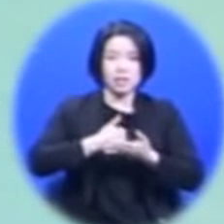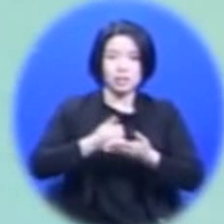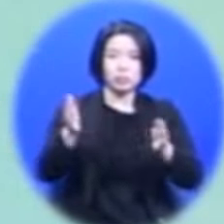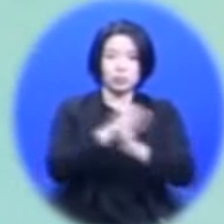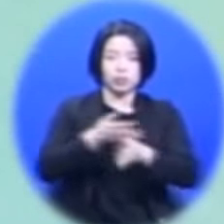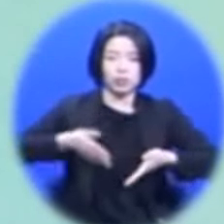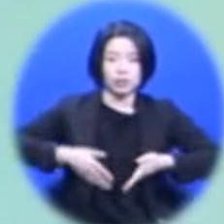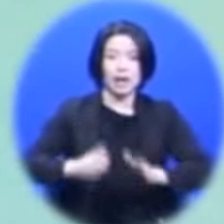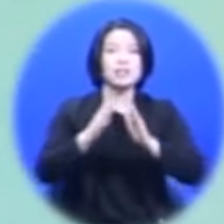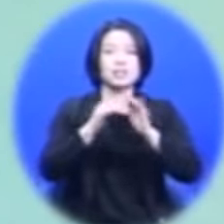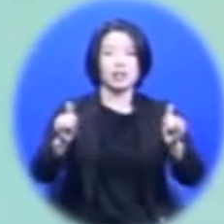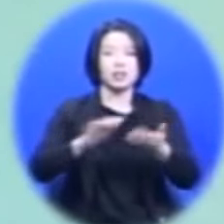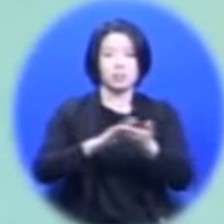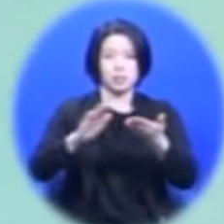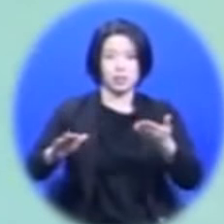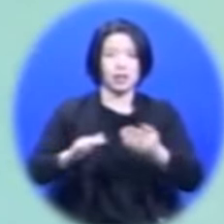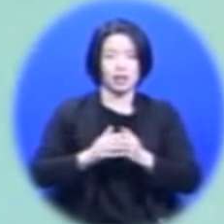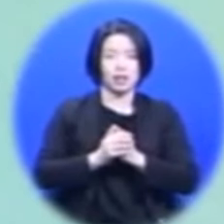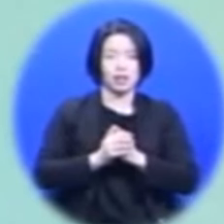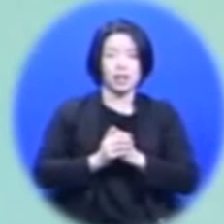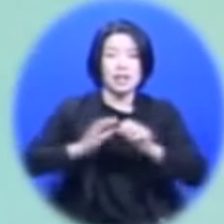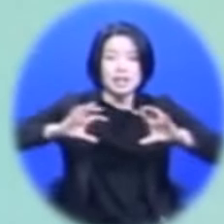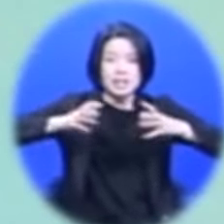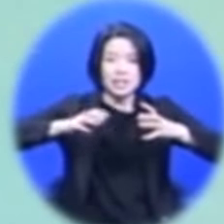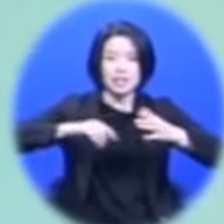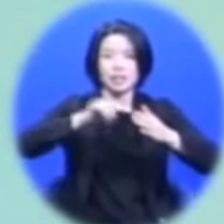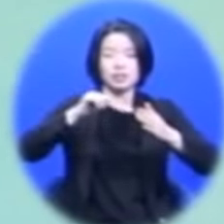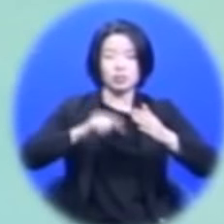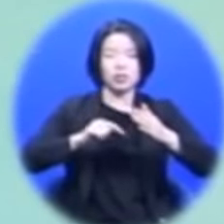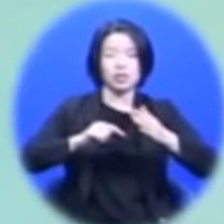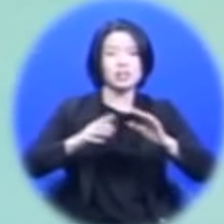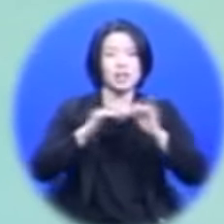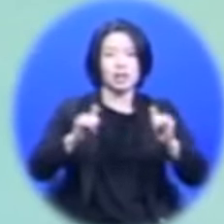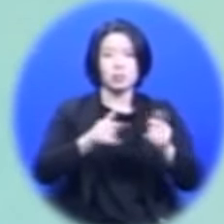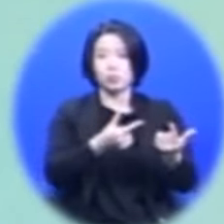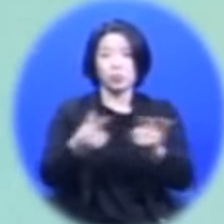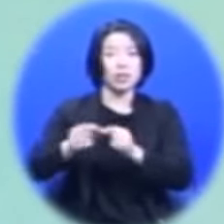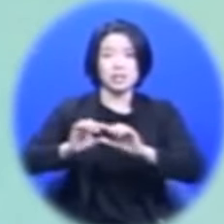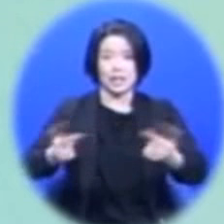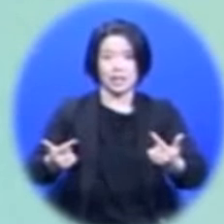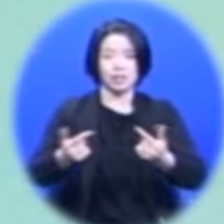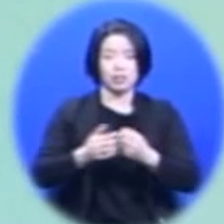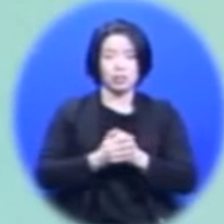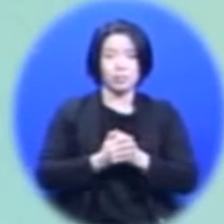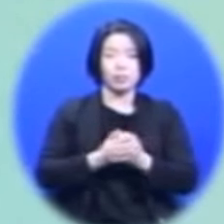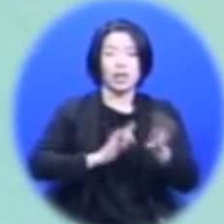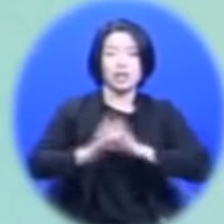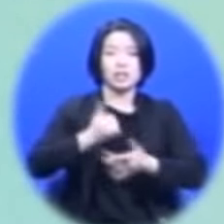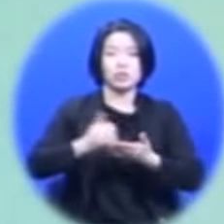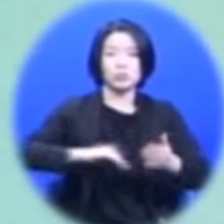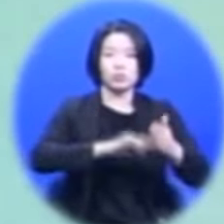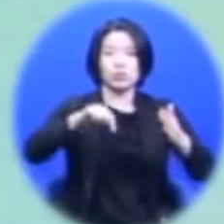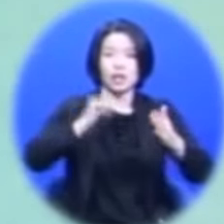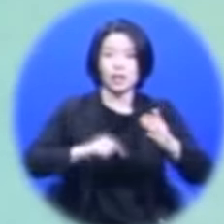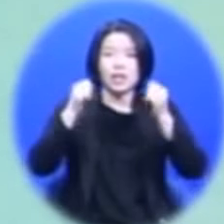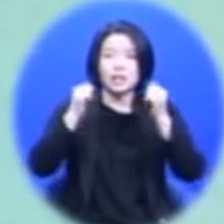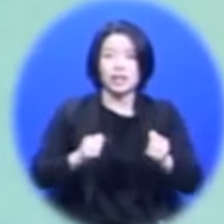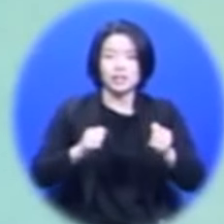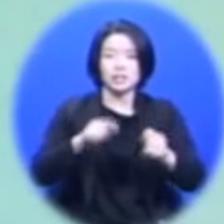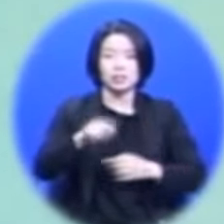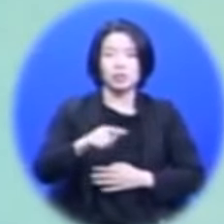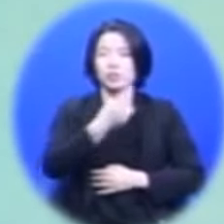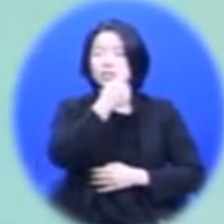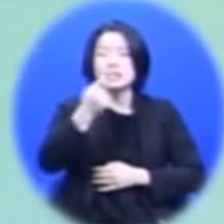난 사람들입니다. 세상의 사람이 똑같지 않습니다. 예수님이 우리 안에 계신 것이